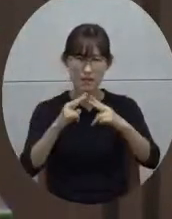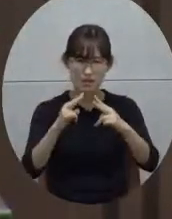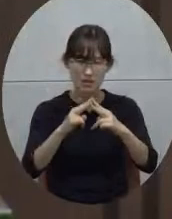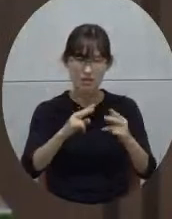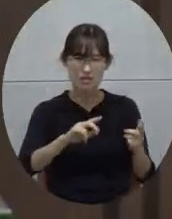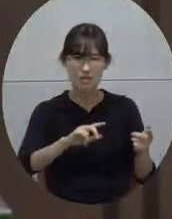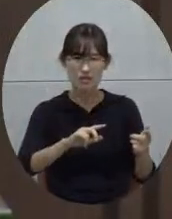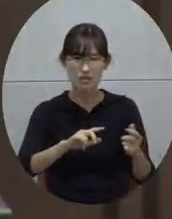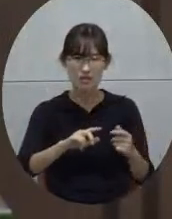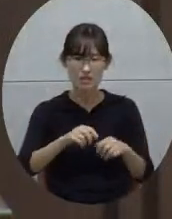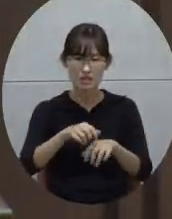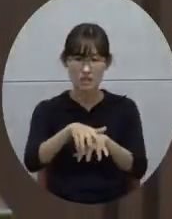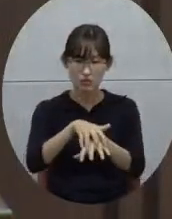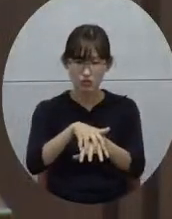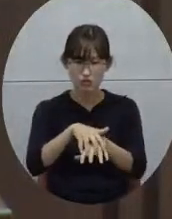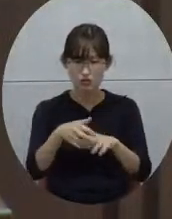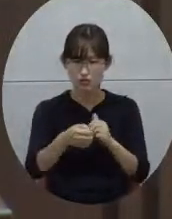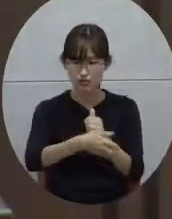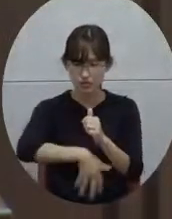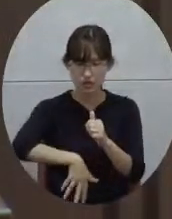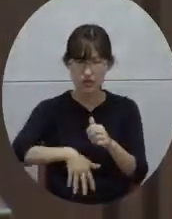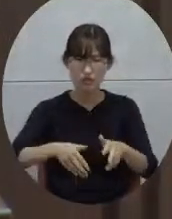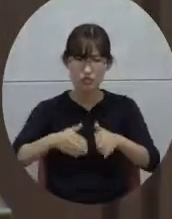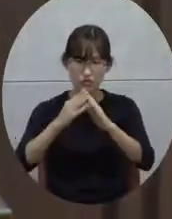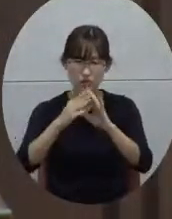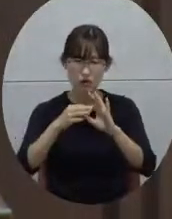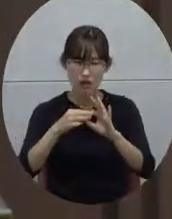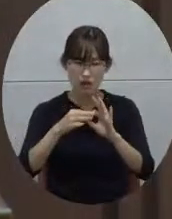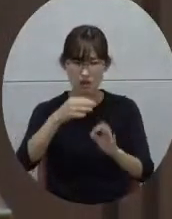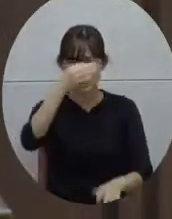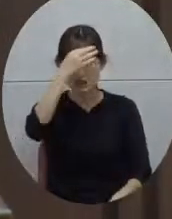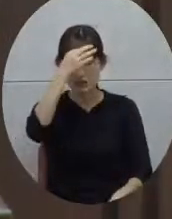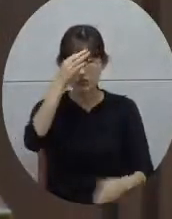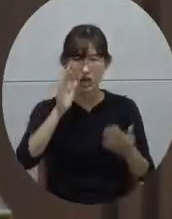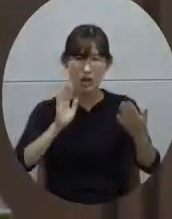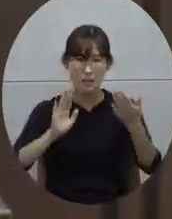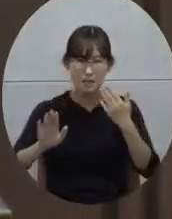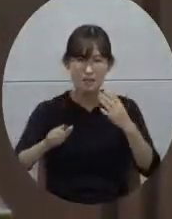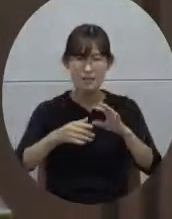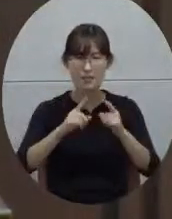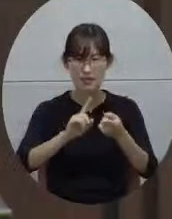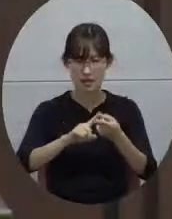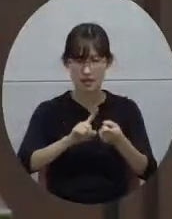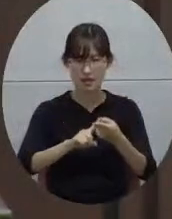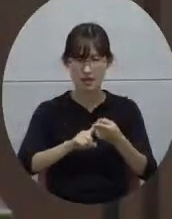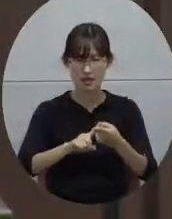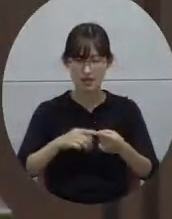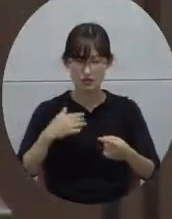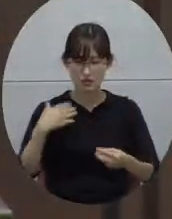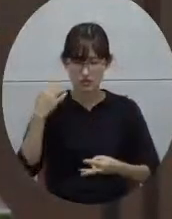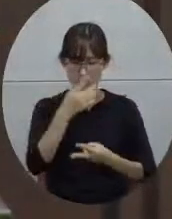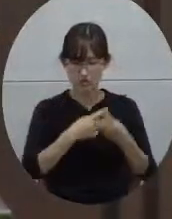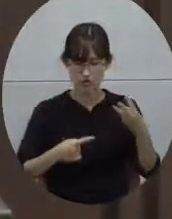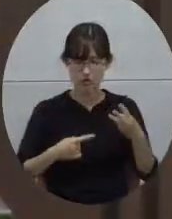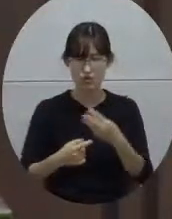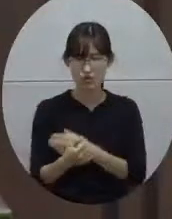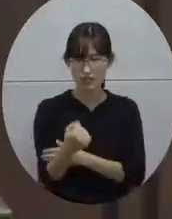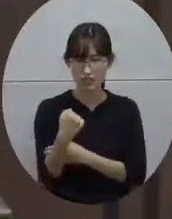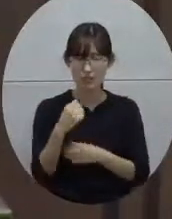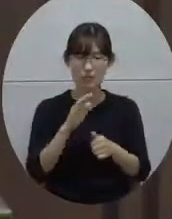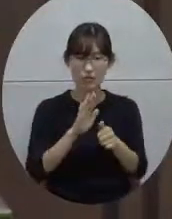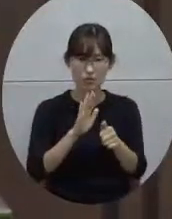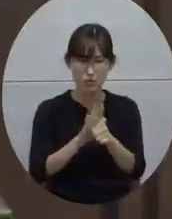패키징 인프라 구축 등 미래 산업 분야의 기술개발 인프라 구축에 지방정부의 역량과 한계를